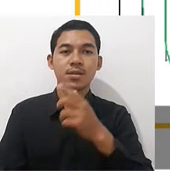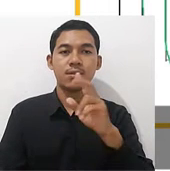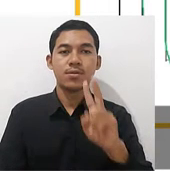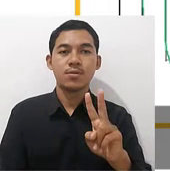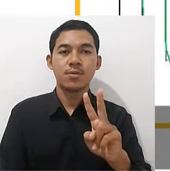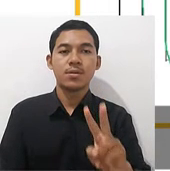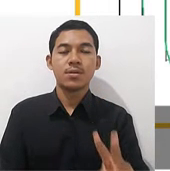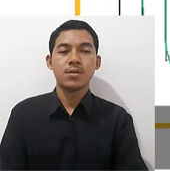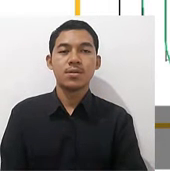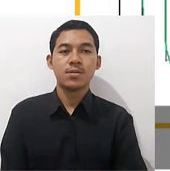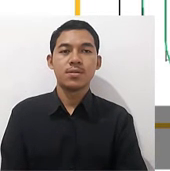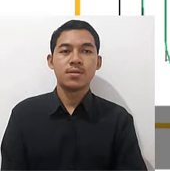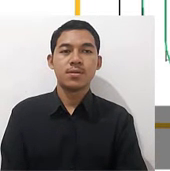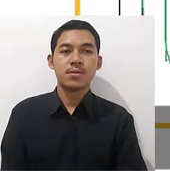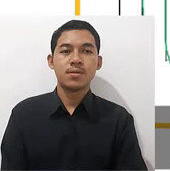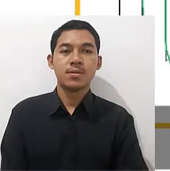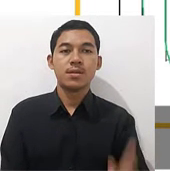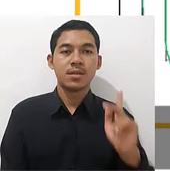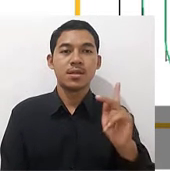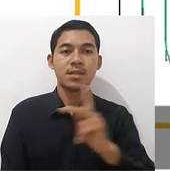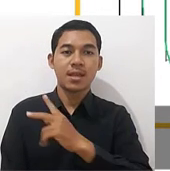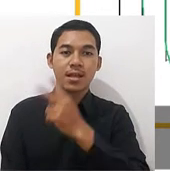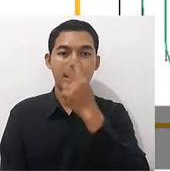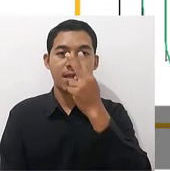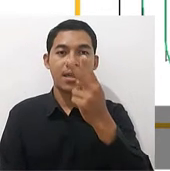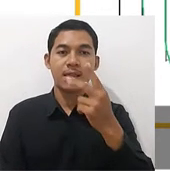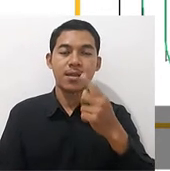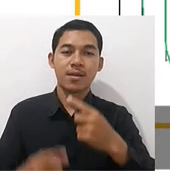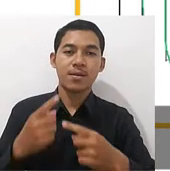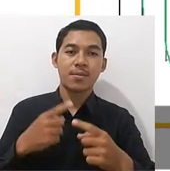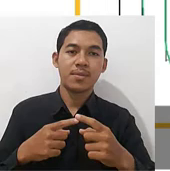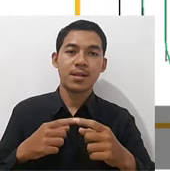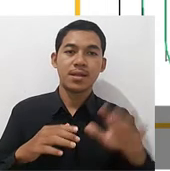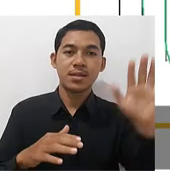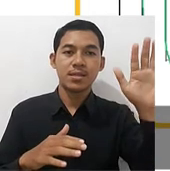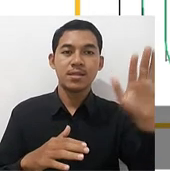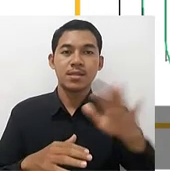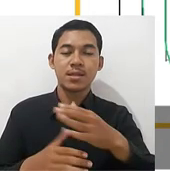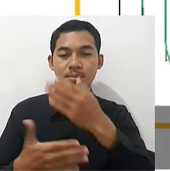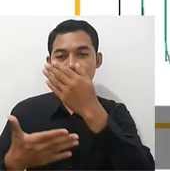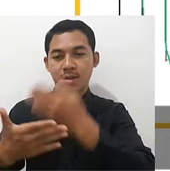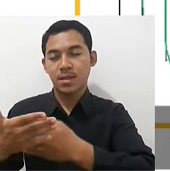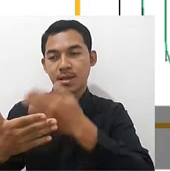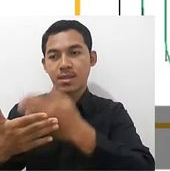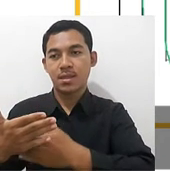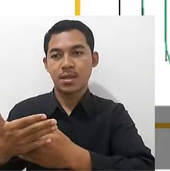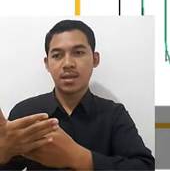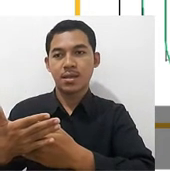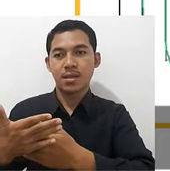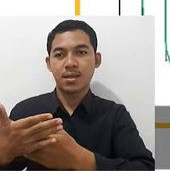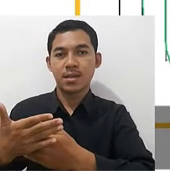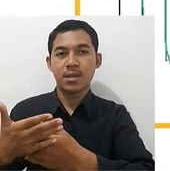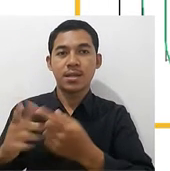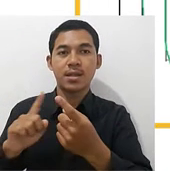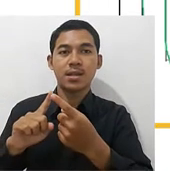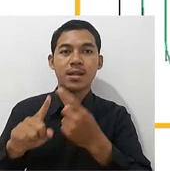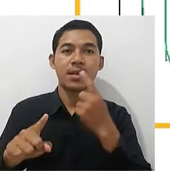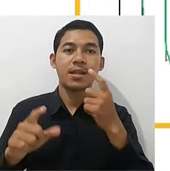untuk Y2-nya. Nah, buat Y2, kita lihat lagi stream data, aliran datanya kemana. Nah, ternyata dia dari